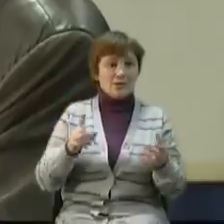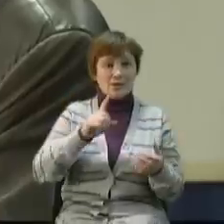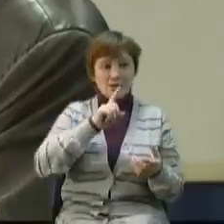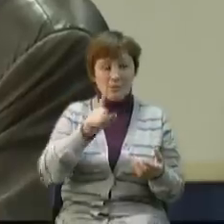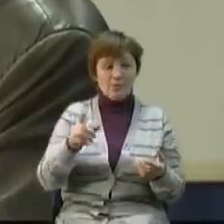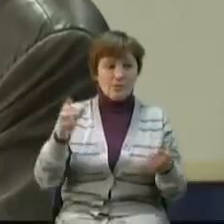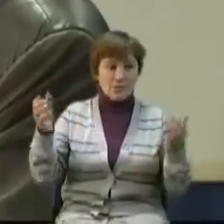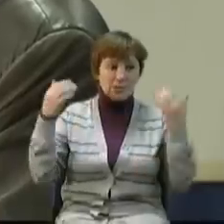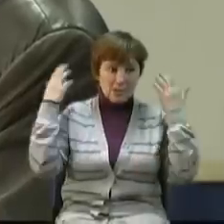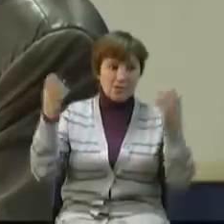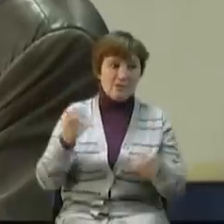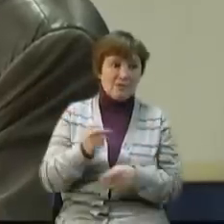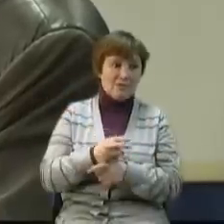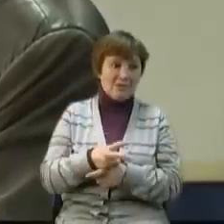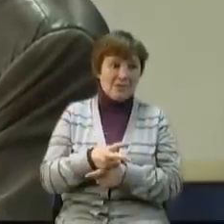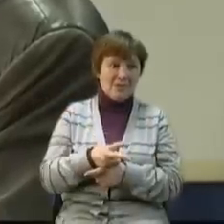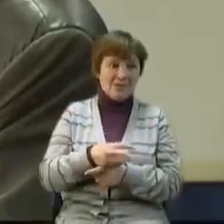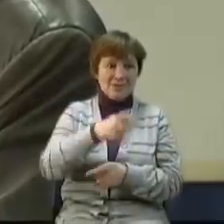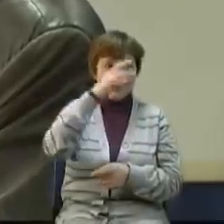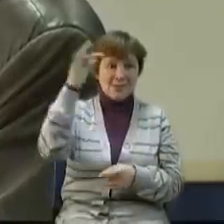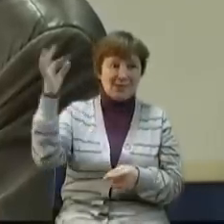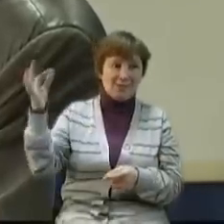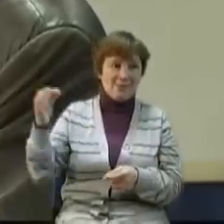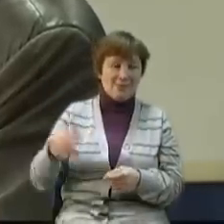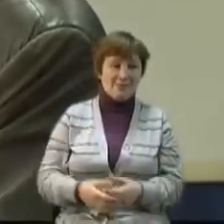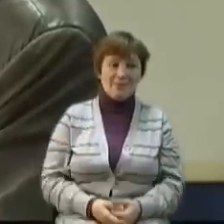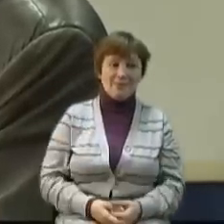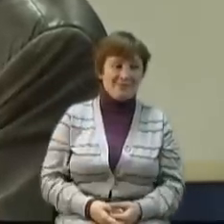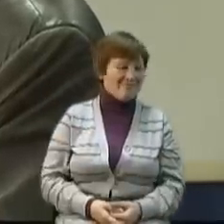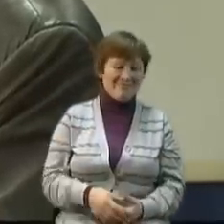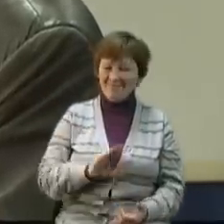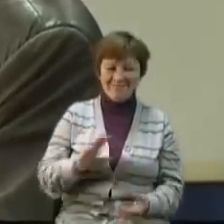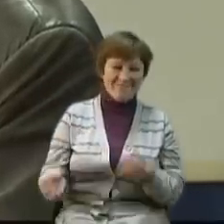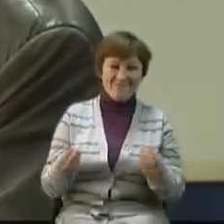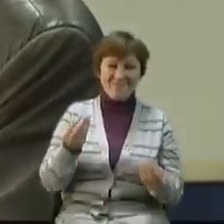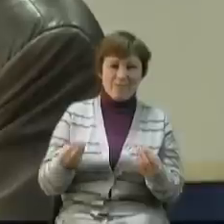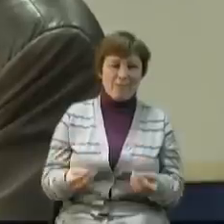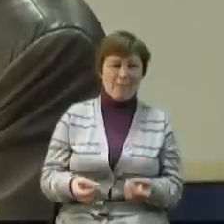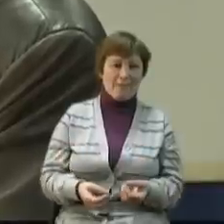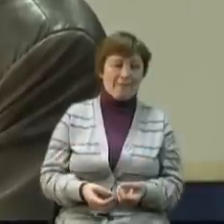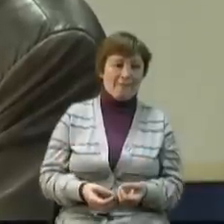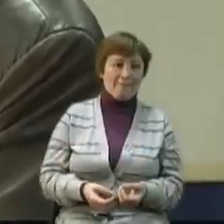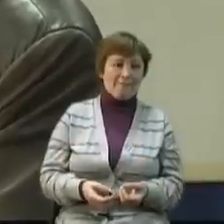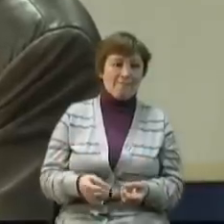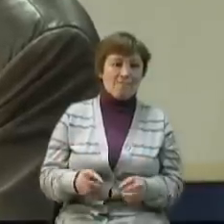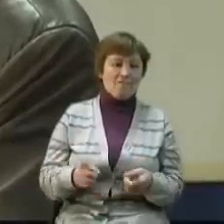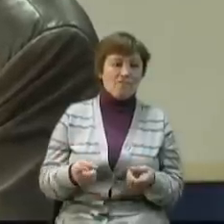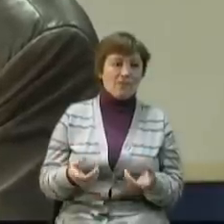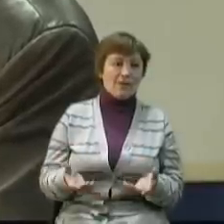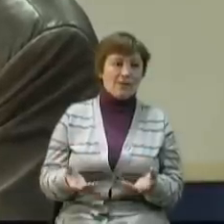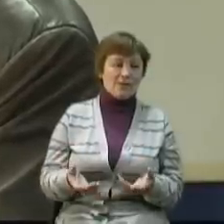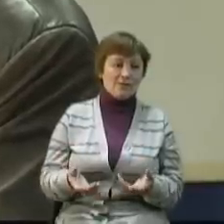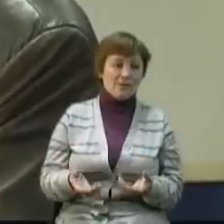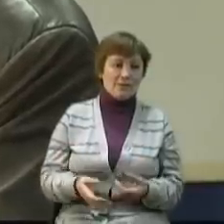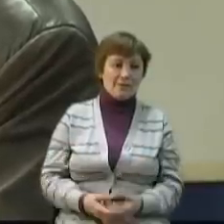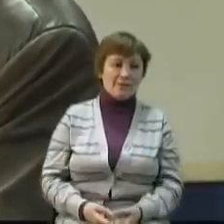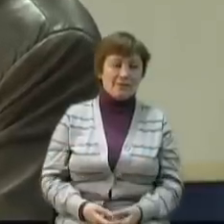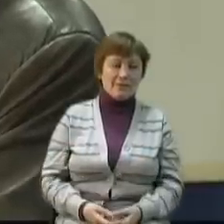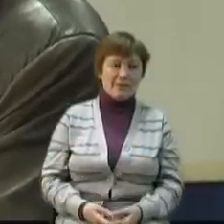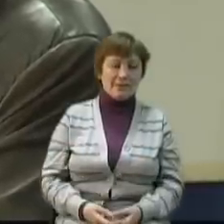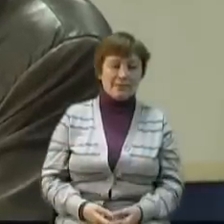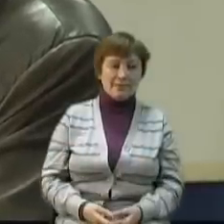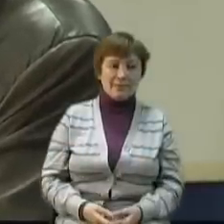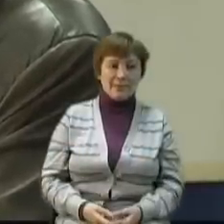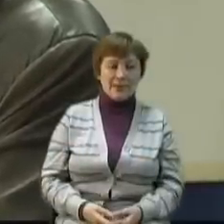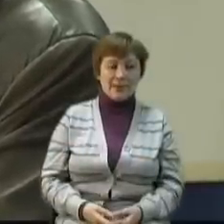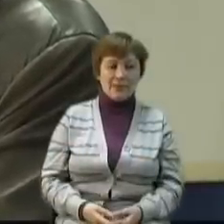славить, то выгонят там с неба. Нет? Вот регламент там, в чем дело вообще? Я вам